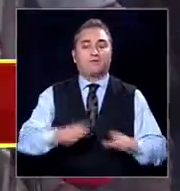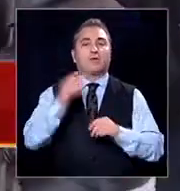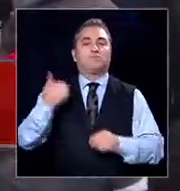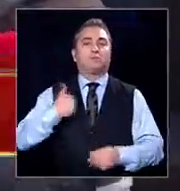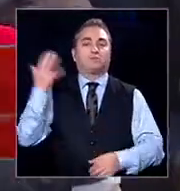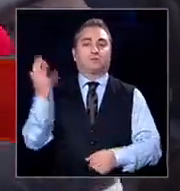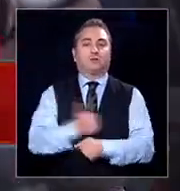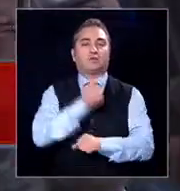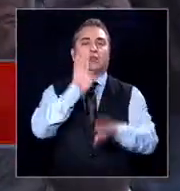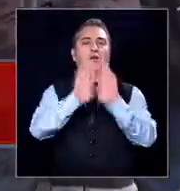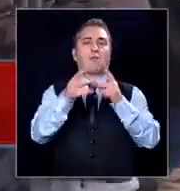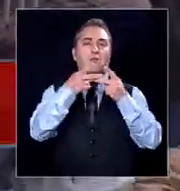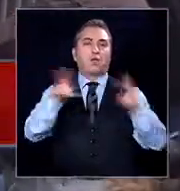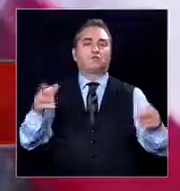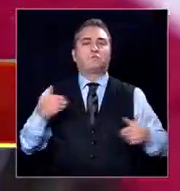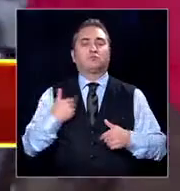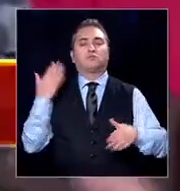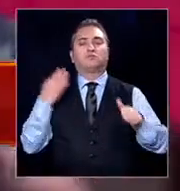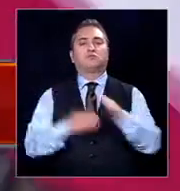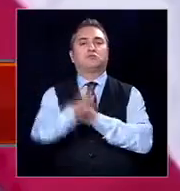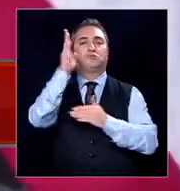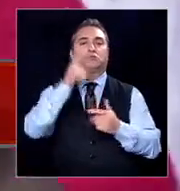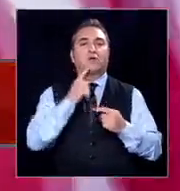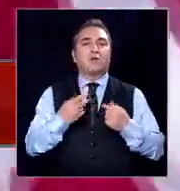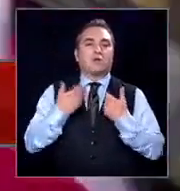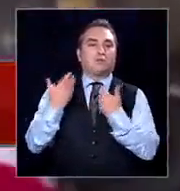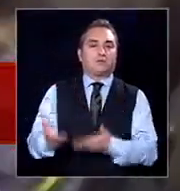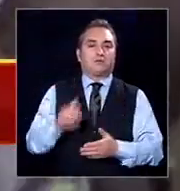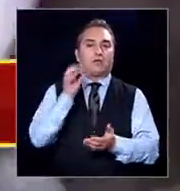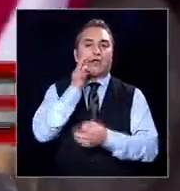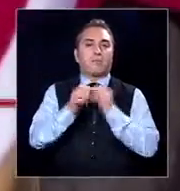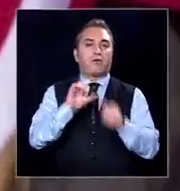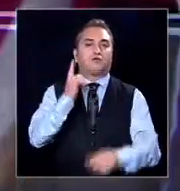kazandık, kapı açıktı, içeri girdim ahbap" diye yorumladı.